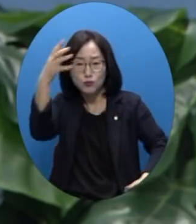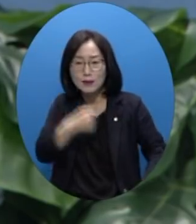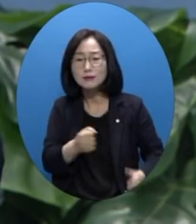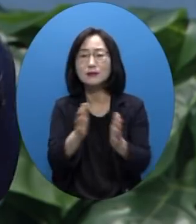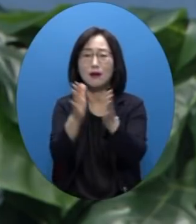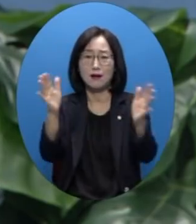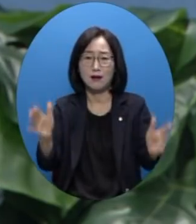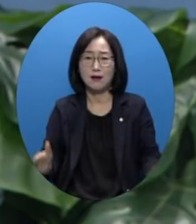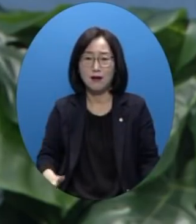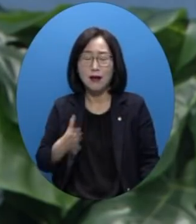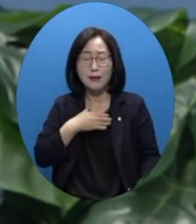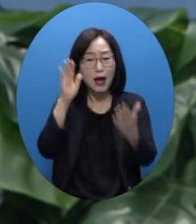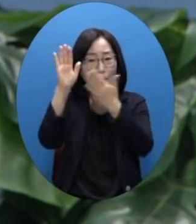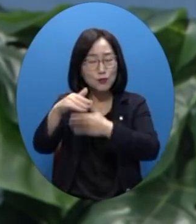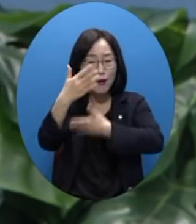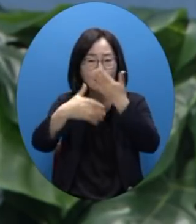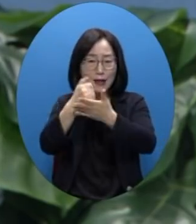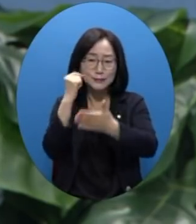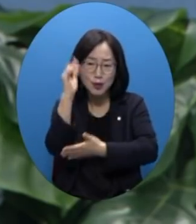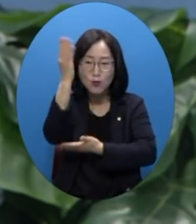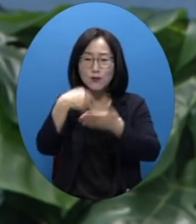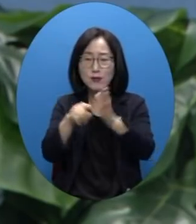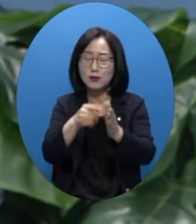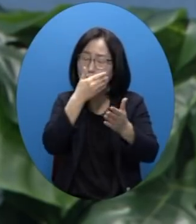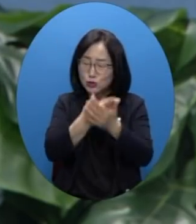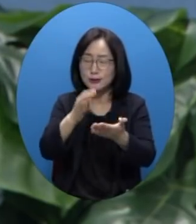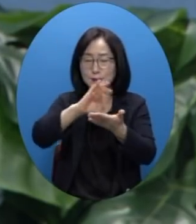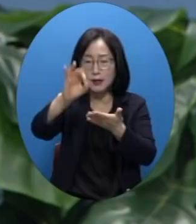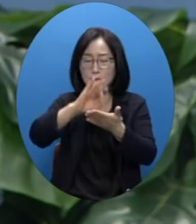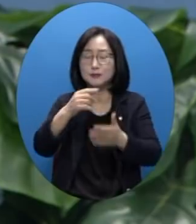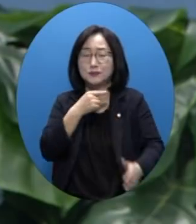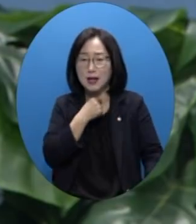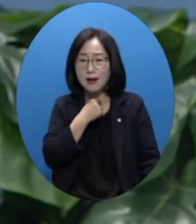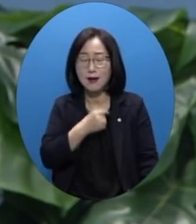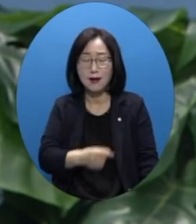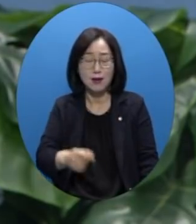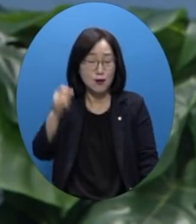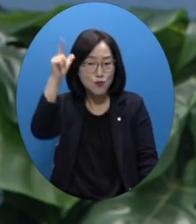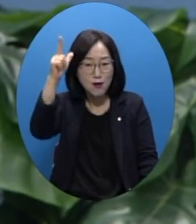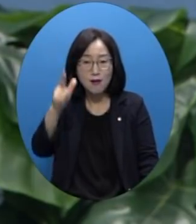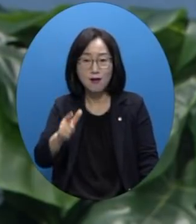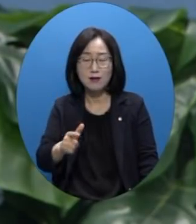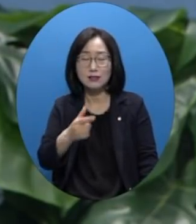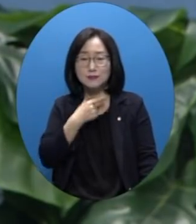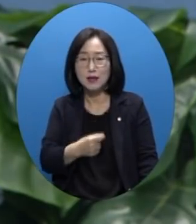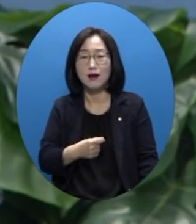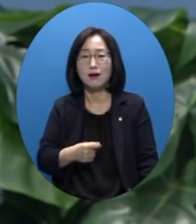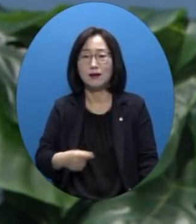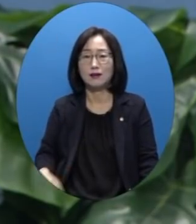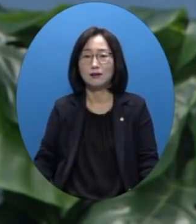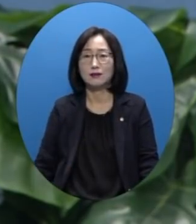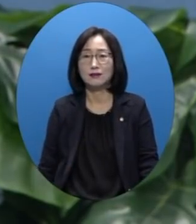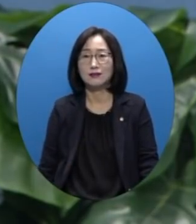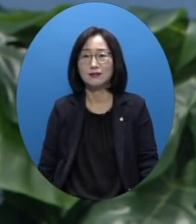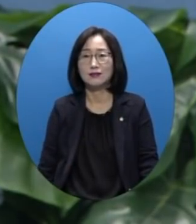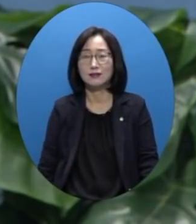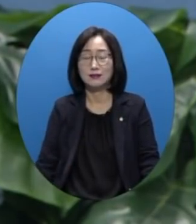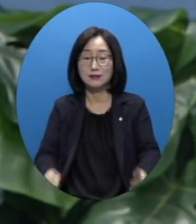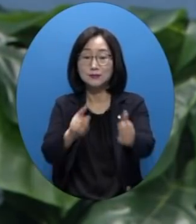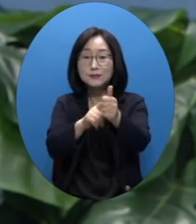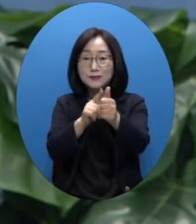가졌습니다. 내가 앞으로 하나님 영광에서 귀하게 쓰임받을 것이다. 위대한 하나님의 사람이 될 것이다. 그래서